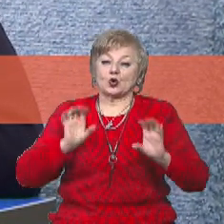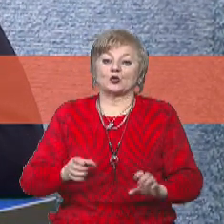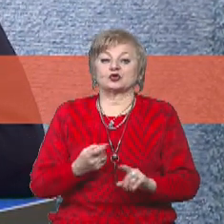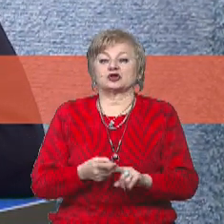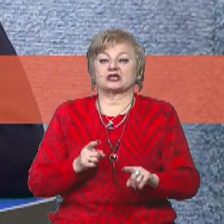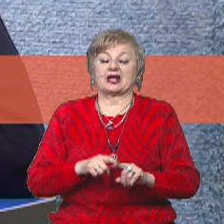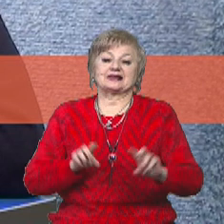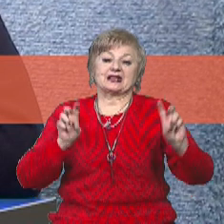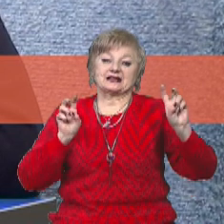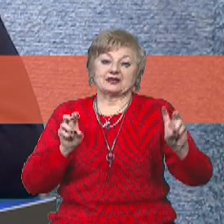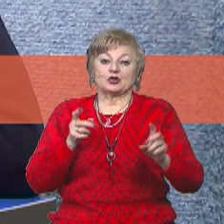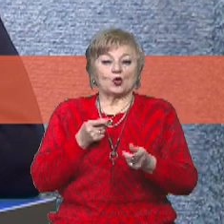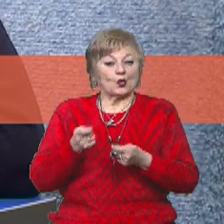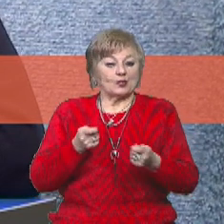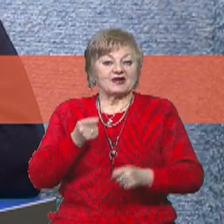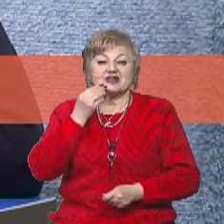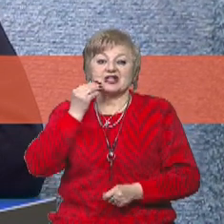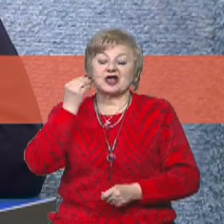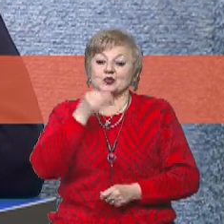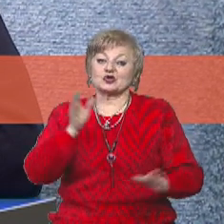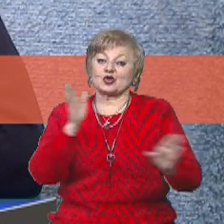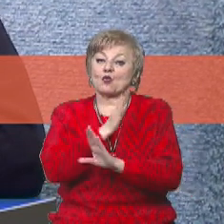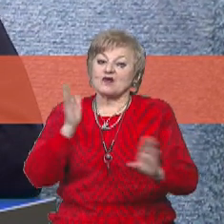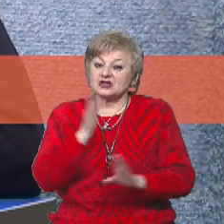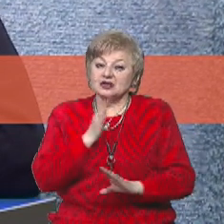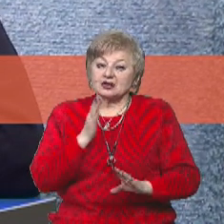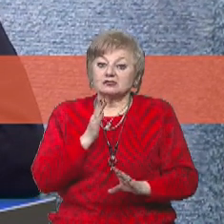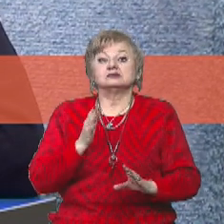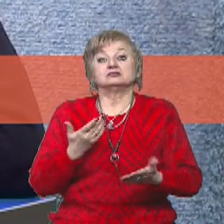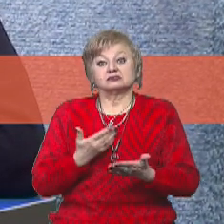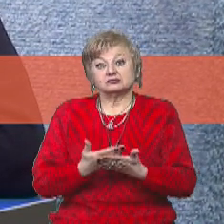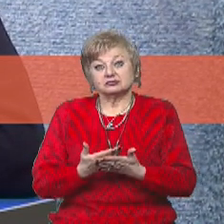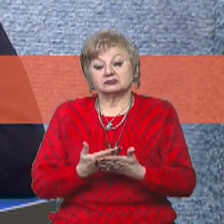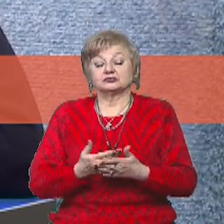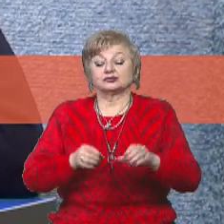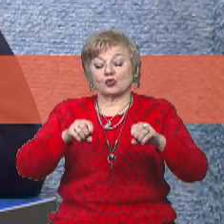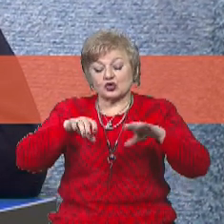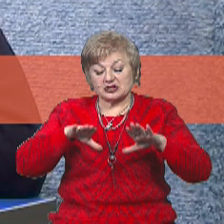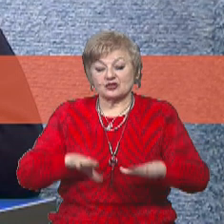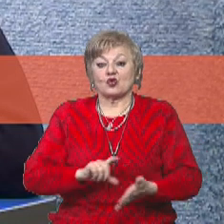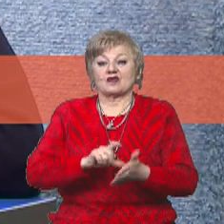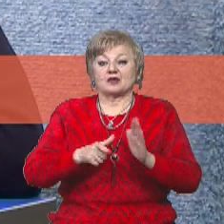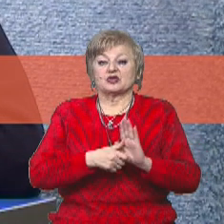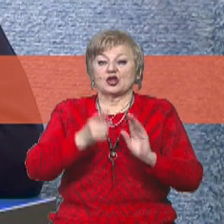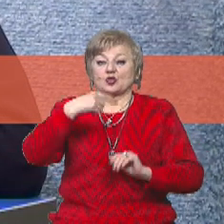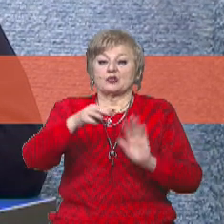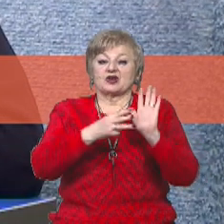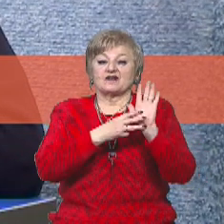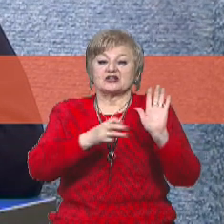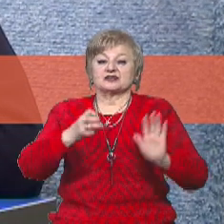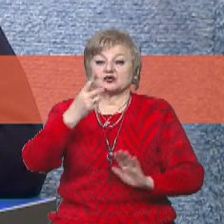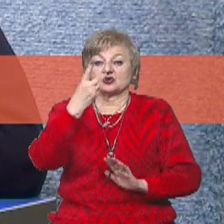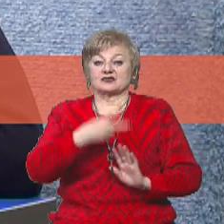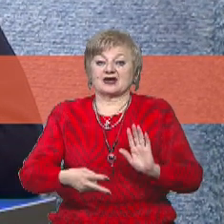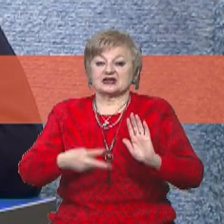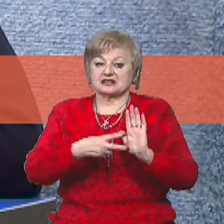цей термін управління якістю повітрям оформився постановою Кабміну номер